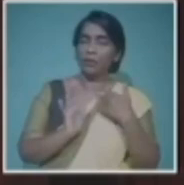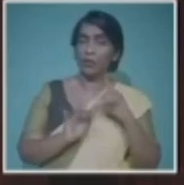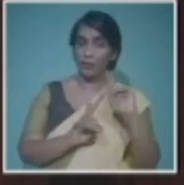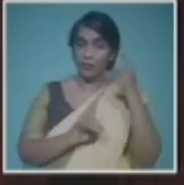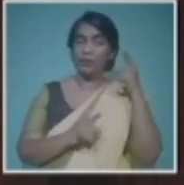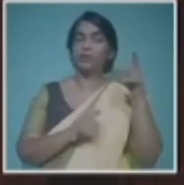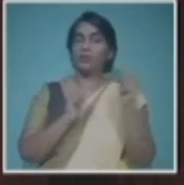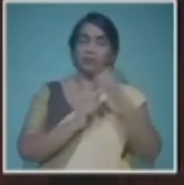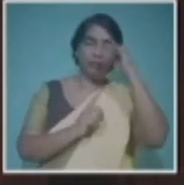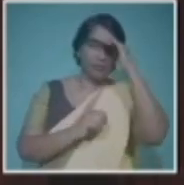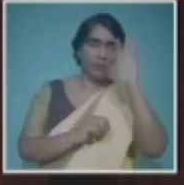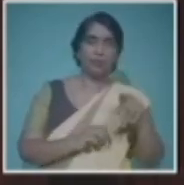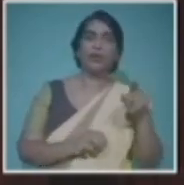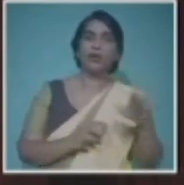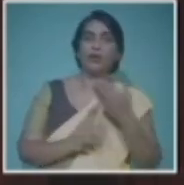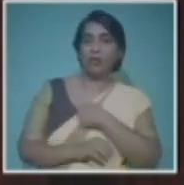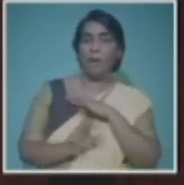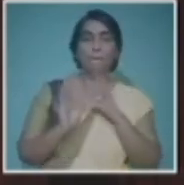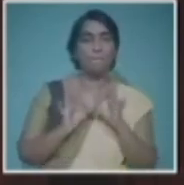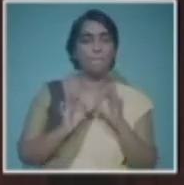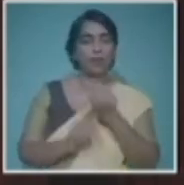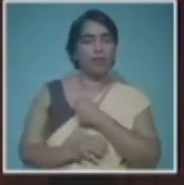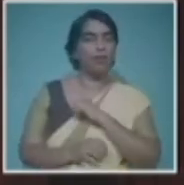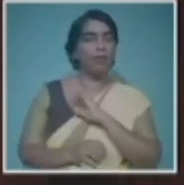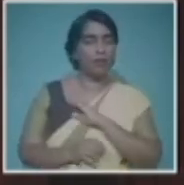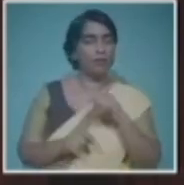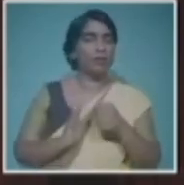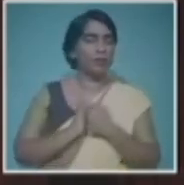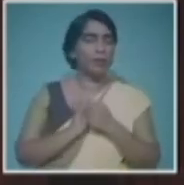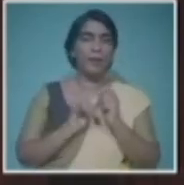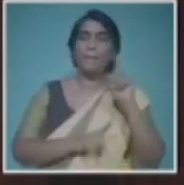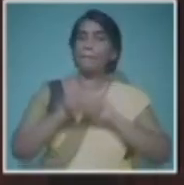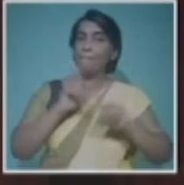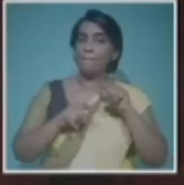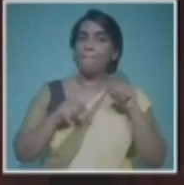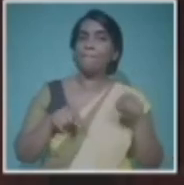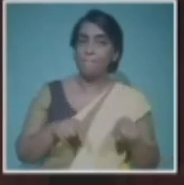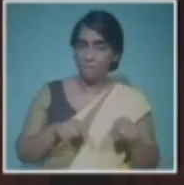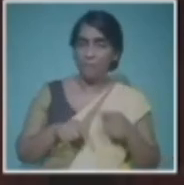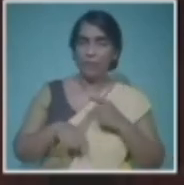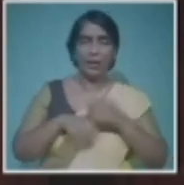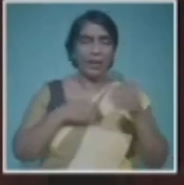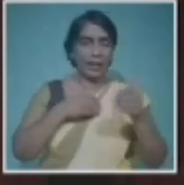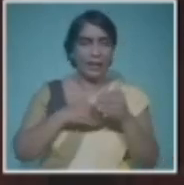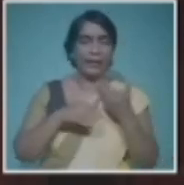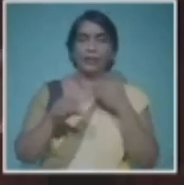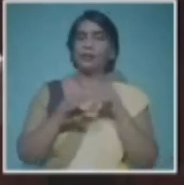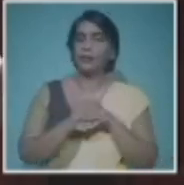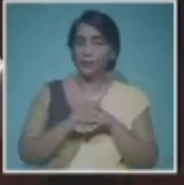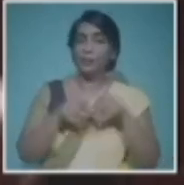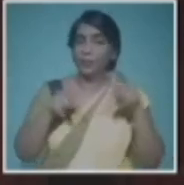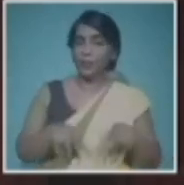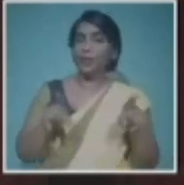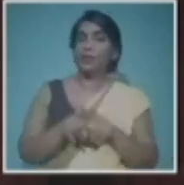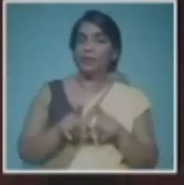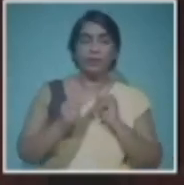ඒ වෙනුවට නායකත්වය දීපු පූජ්‍ය බද්දගම සමිත හාමුදුරුවන් මේ උත්තරීතර පාර්ලිමේන්තුව තමත් කෙටි කාලයක් තමයි නියෝජනය කරේ අද වගේ